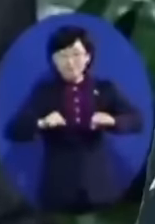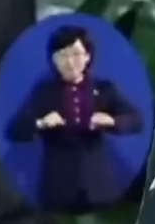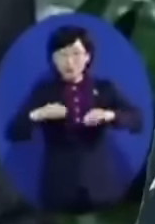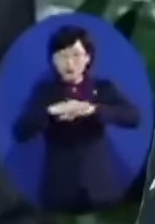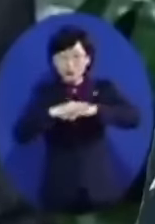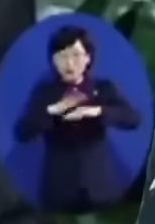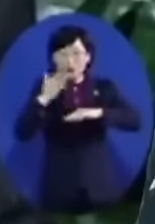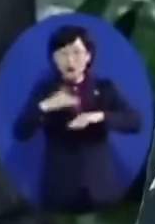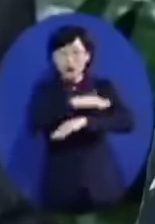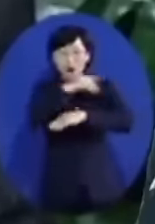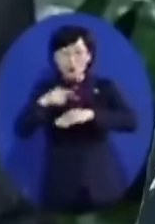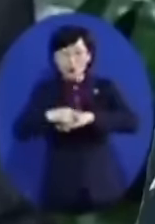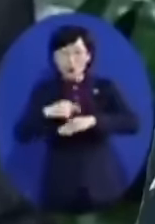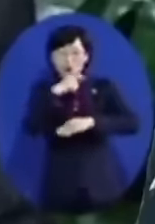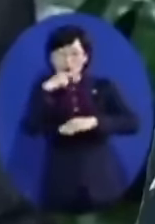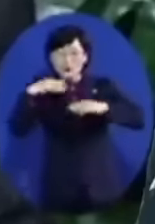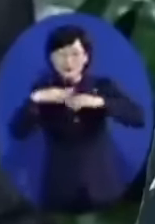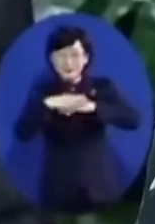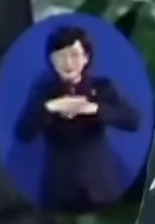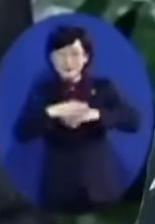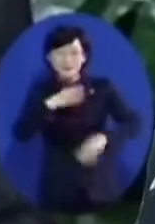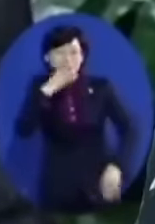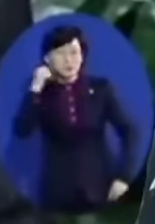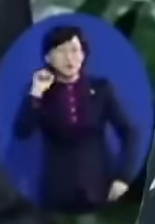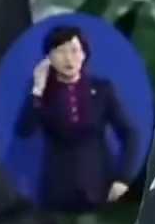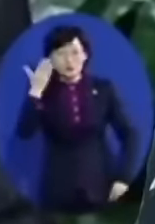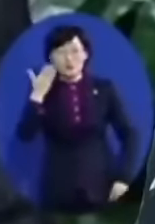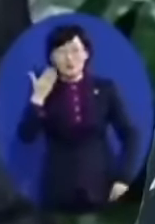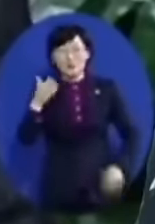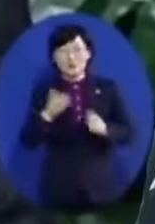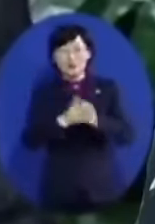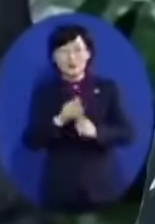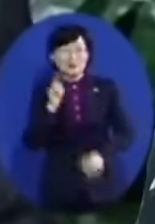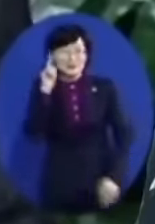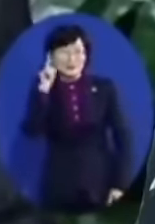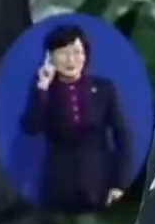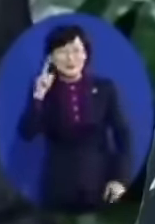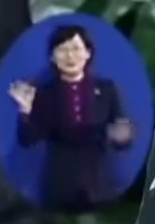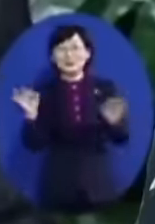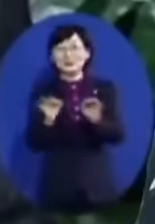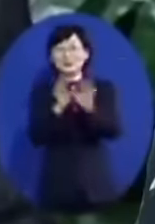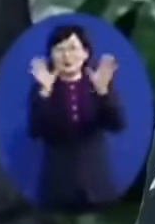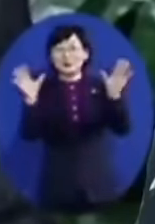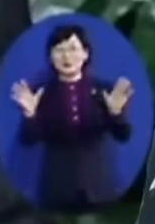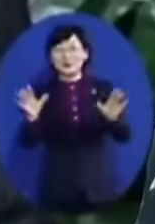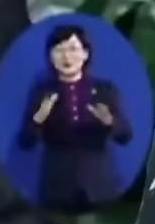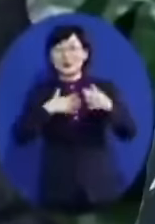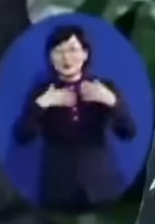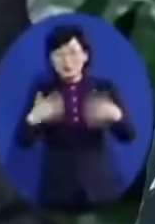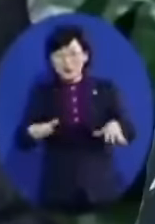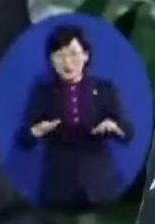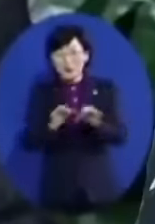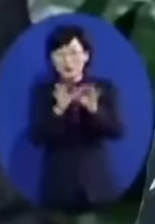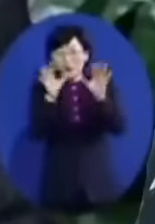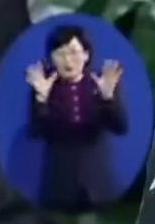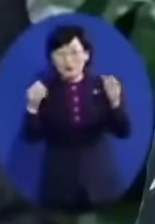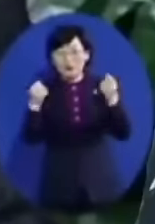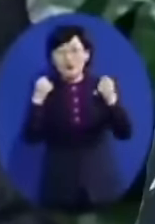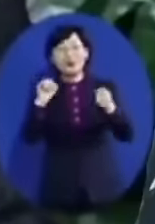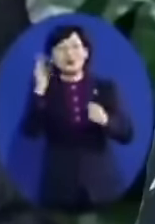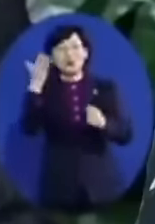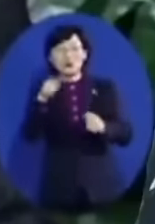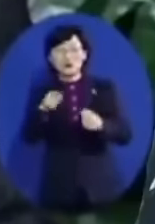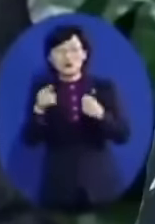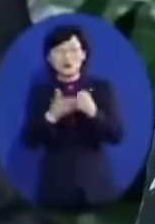온몸에 혈액순환이 잘 되어서 스트레스가 사라지고 피로가 없어지고 건강해지는 것입니다.